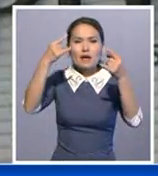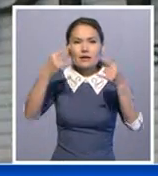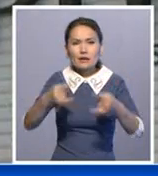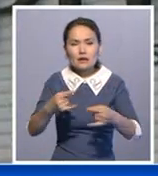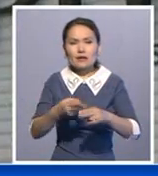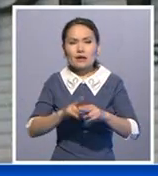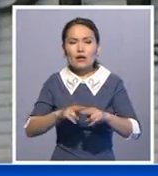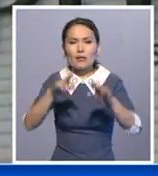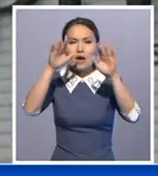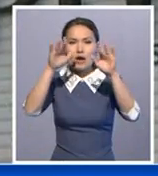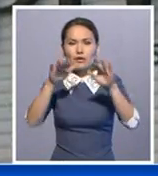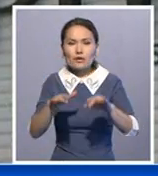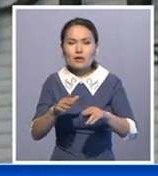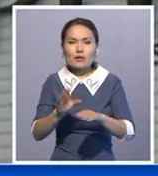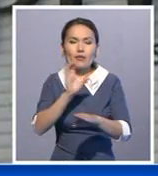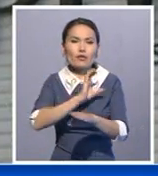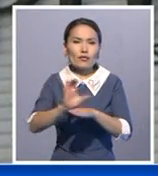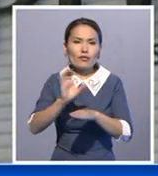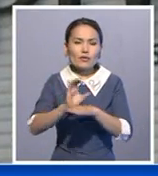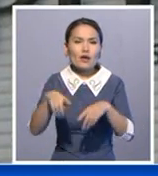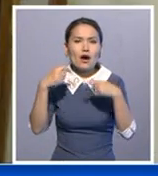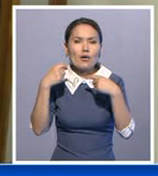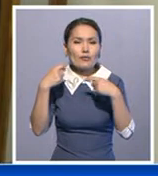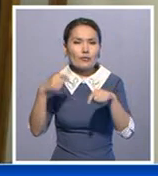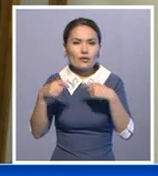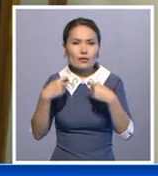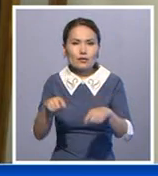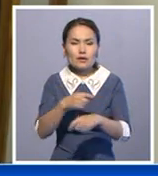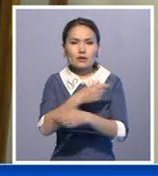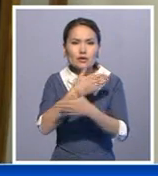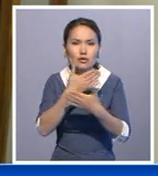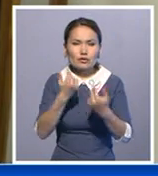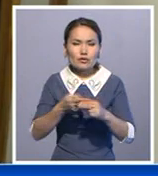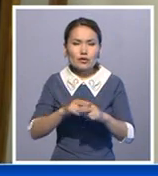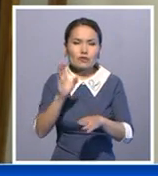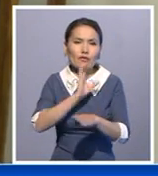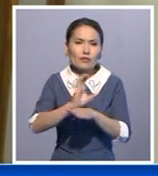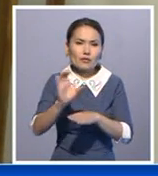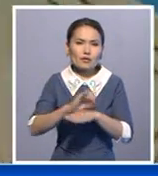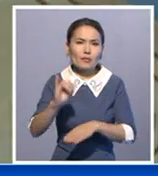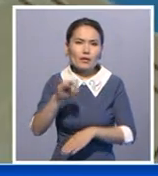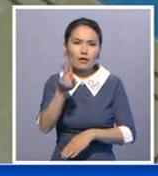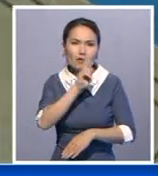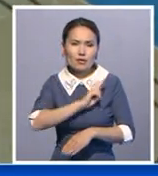құрастырмай, Қытайдың дайын өнімдерін Қазақстанда жасалды деп көрсетіп, Аққу маркасымен қайта сатқаны анықталды.